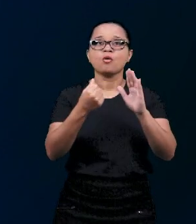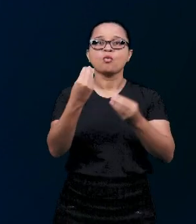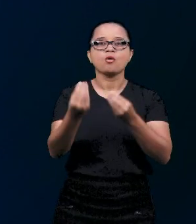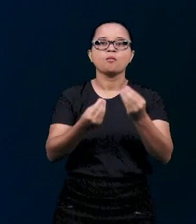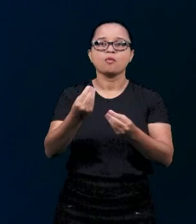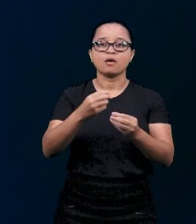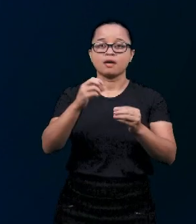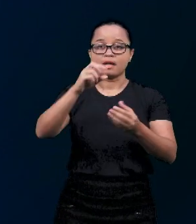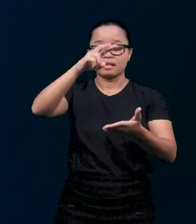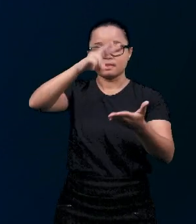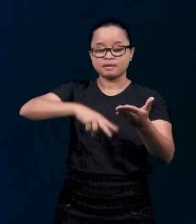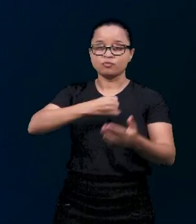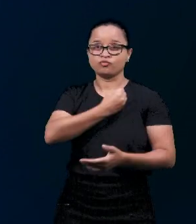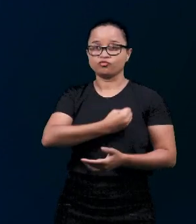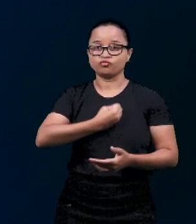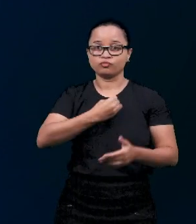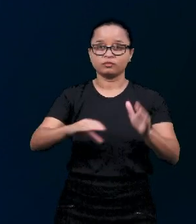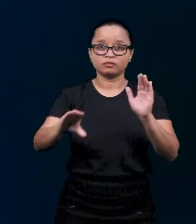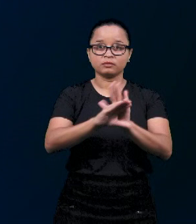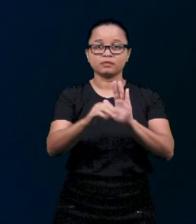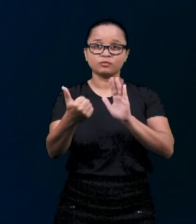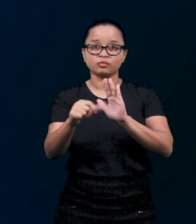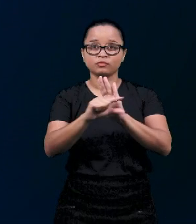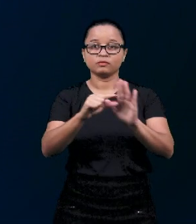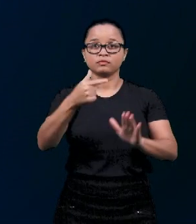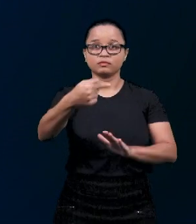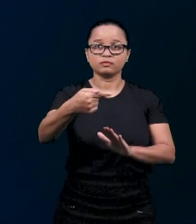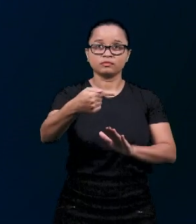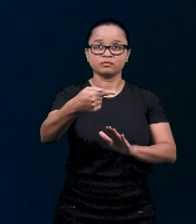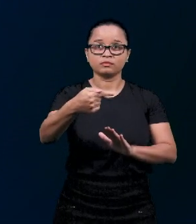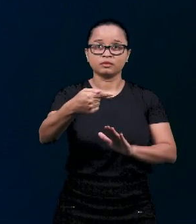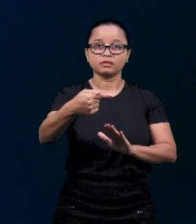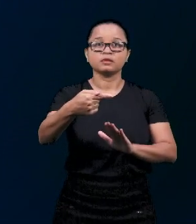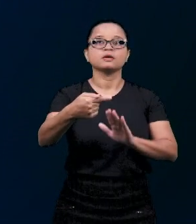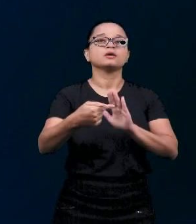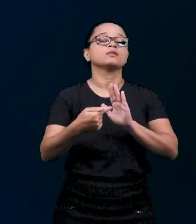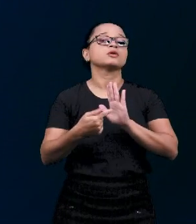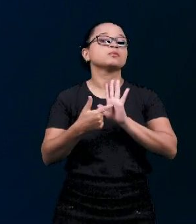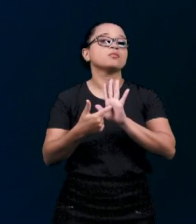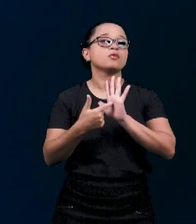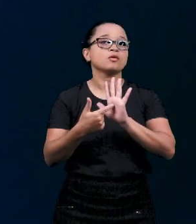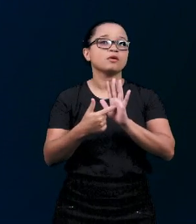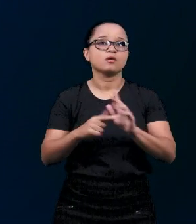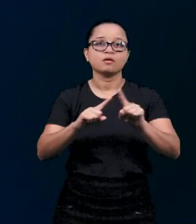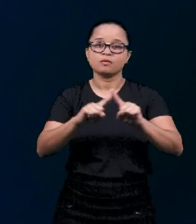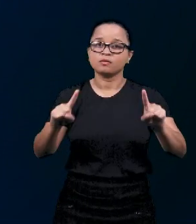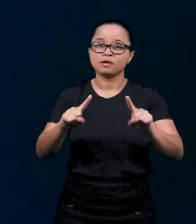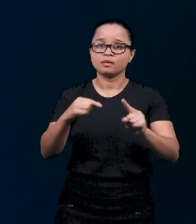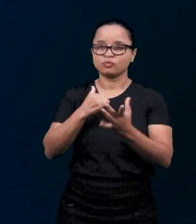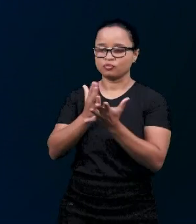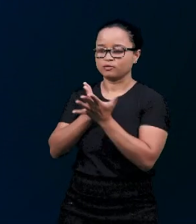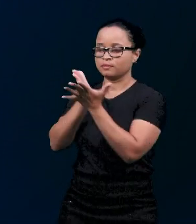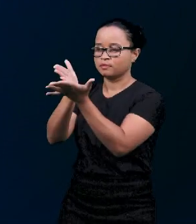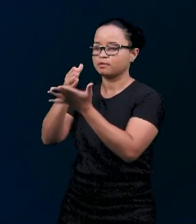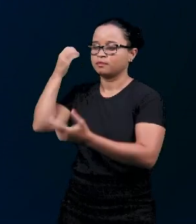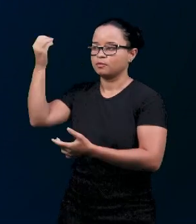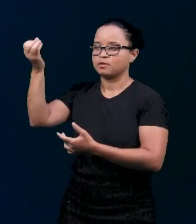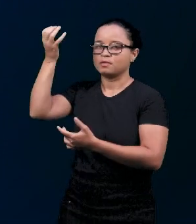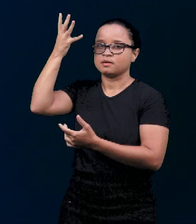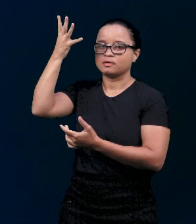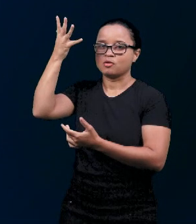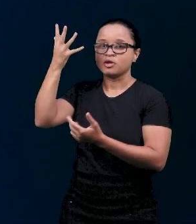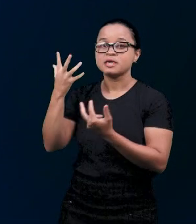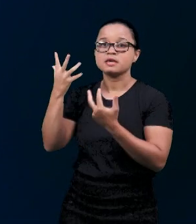dit « Mais si nous marchons dans la lumière, comme lui il est dans la lumière, nous avons